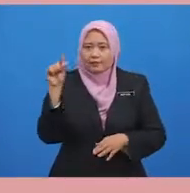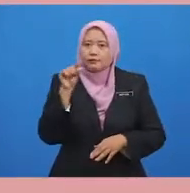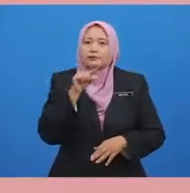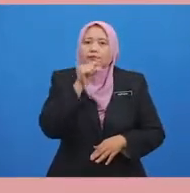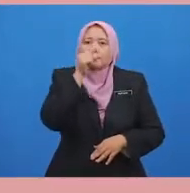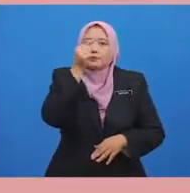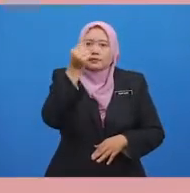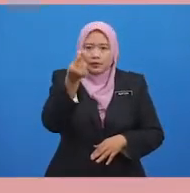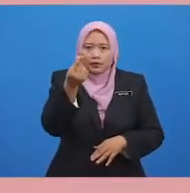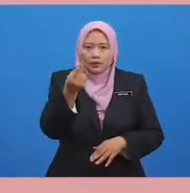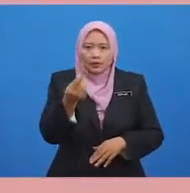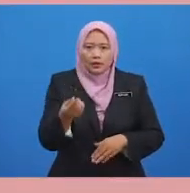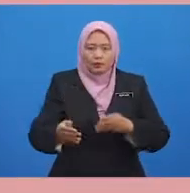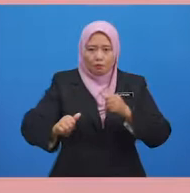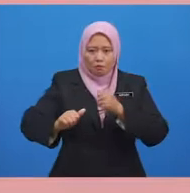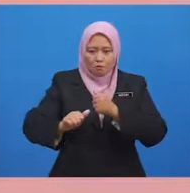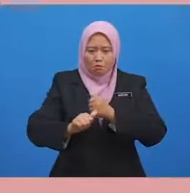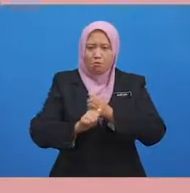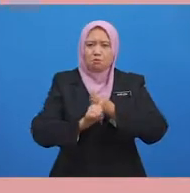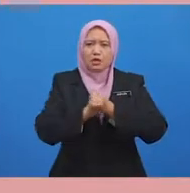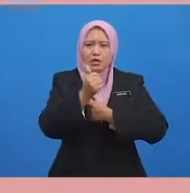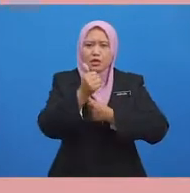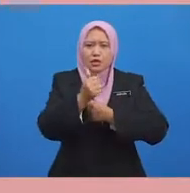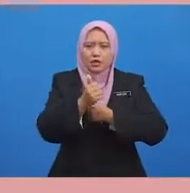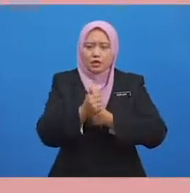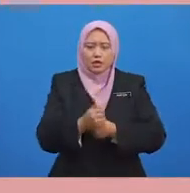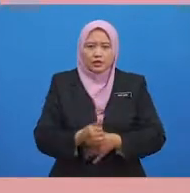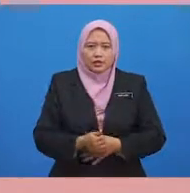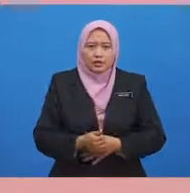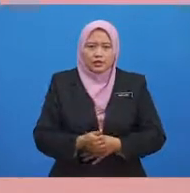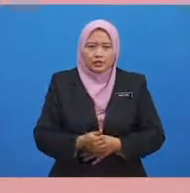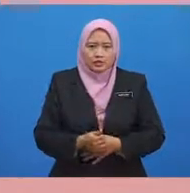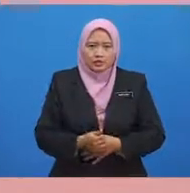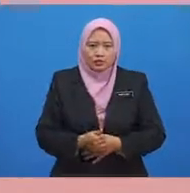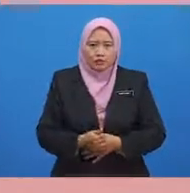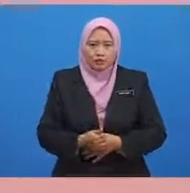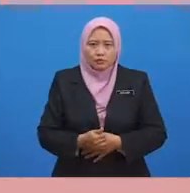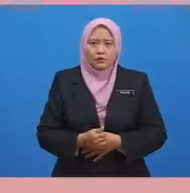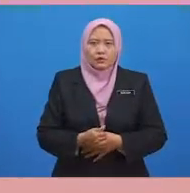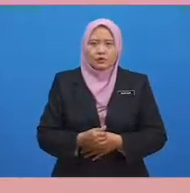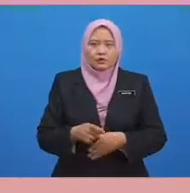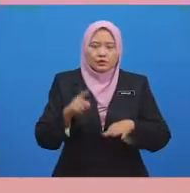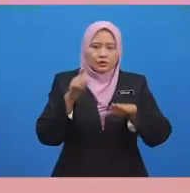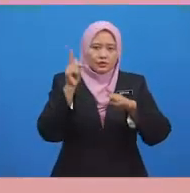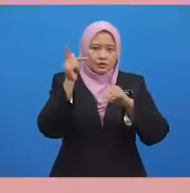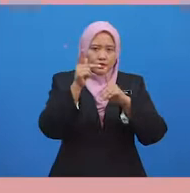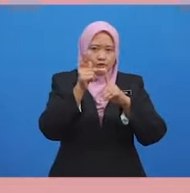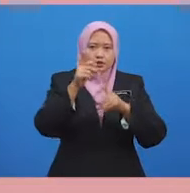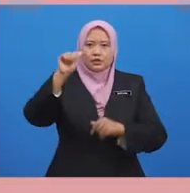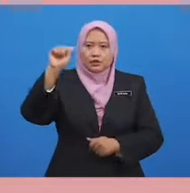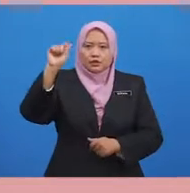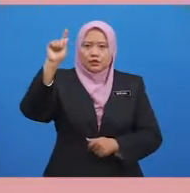yang membahayakan kesihatan seperti asap hitam, gas